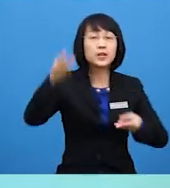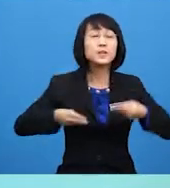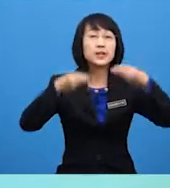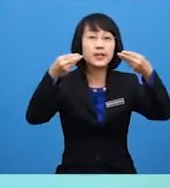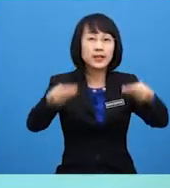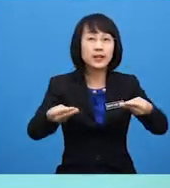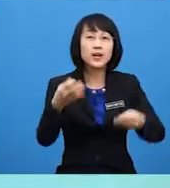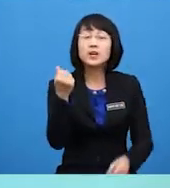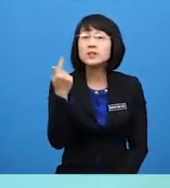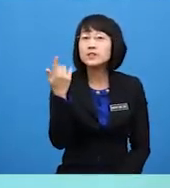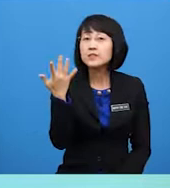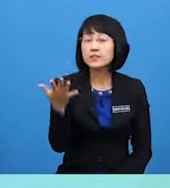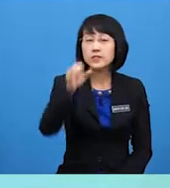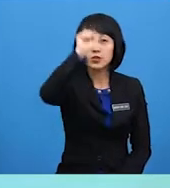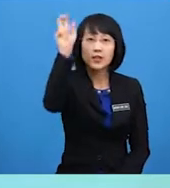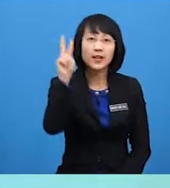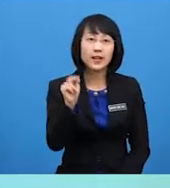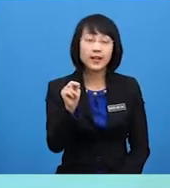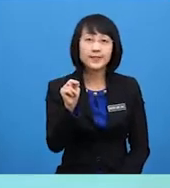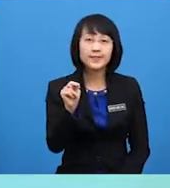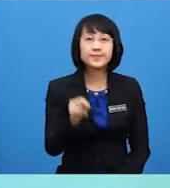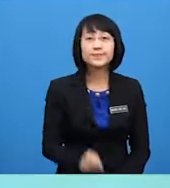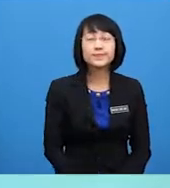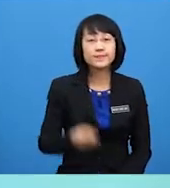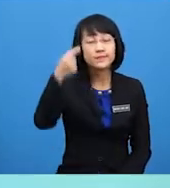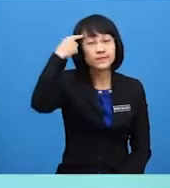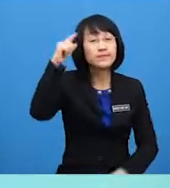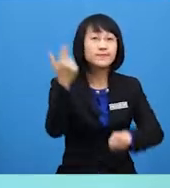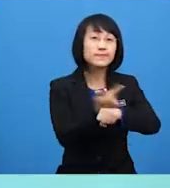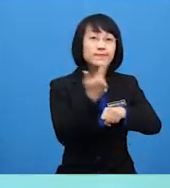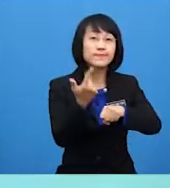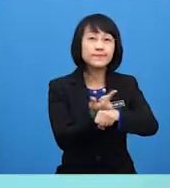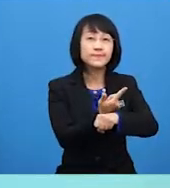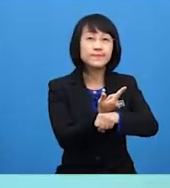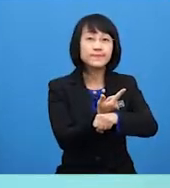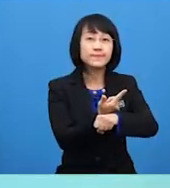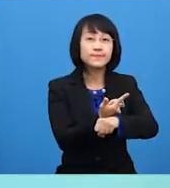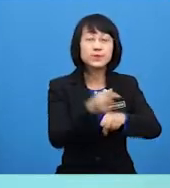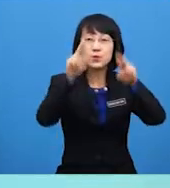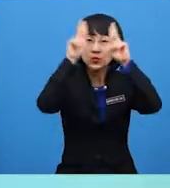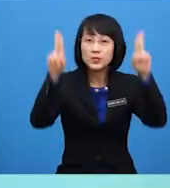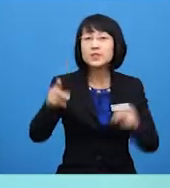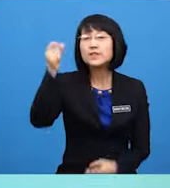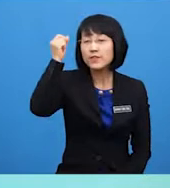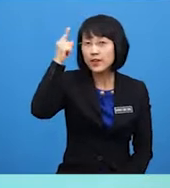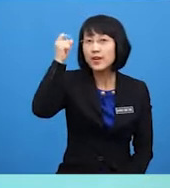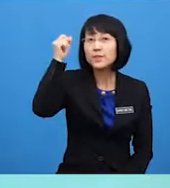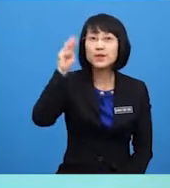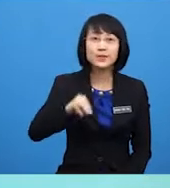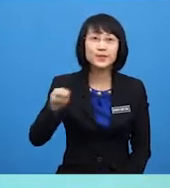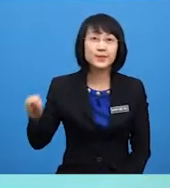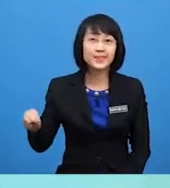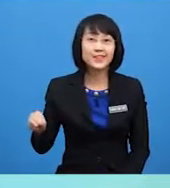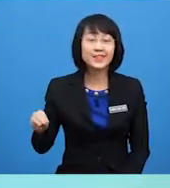berikan beberapa soalan sebagai latihan untuk menguji kefahaman